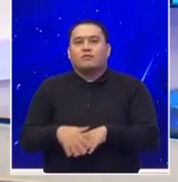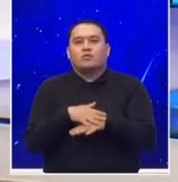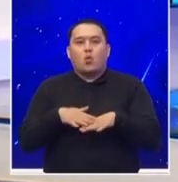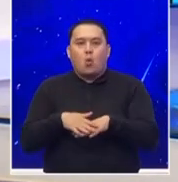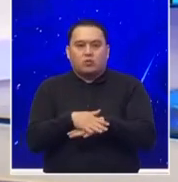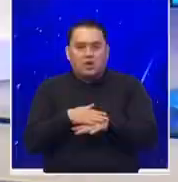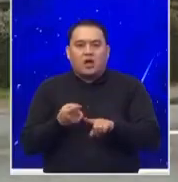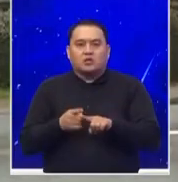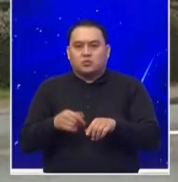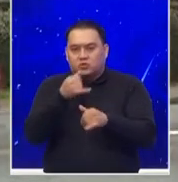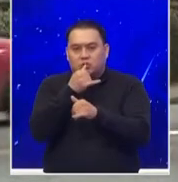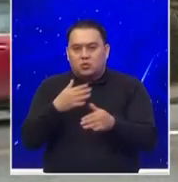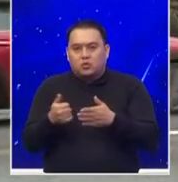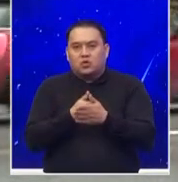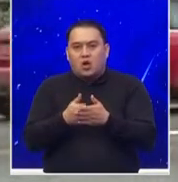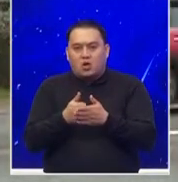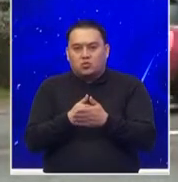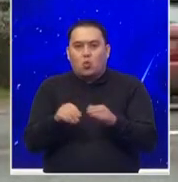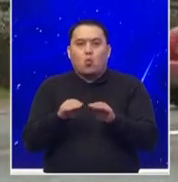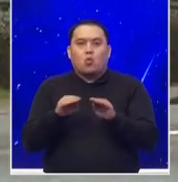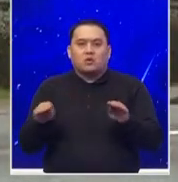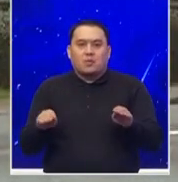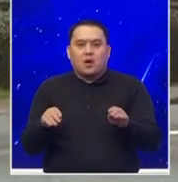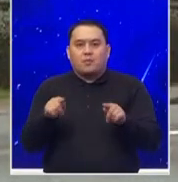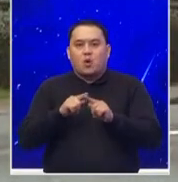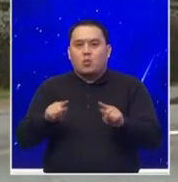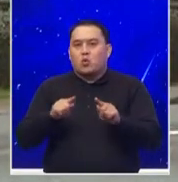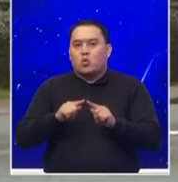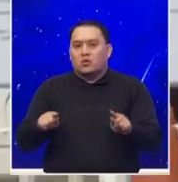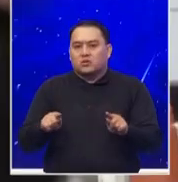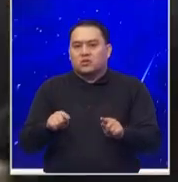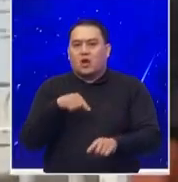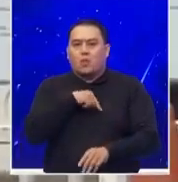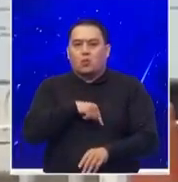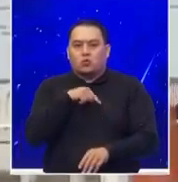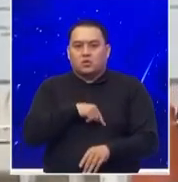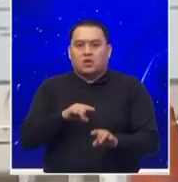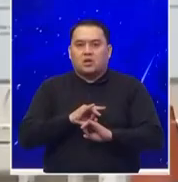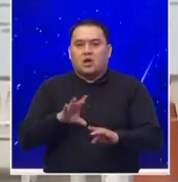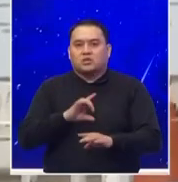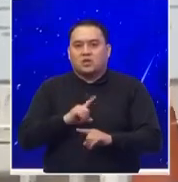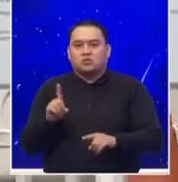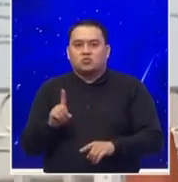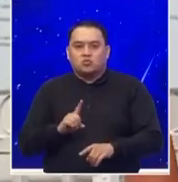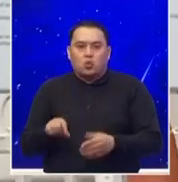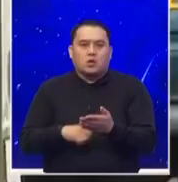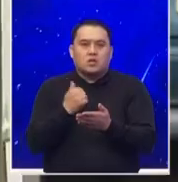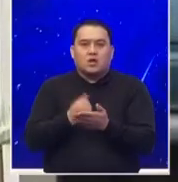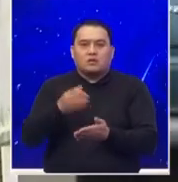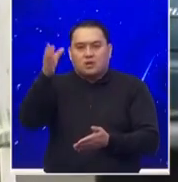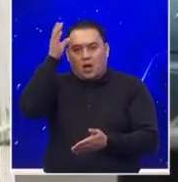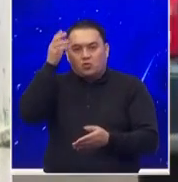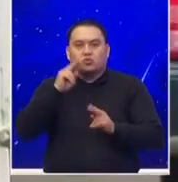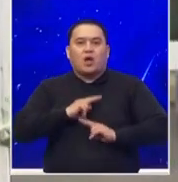уязвимых людей, мы не сможем достичь какого-либо уровня популяционного иммунитета, отметили в ВОЗ. По словам главного